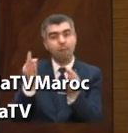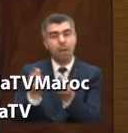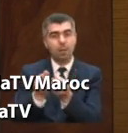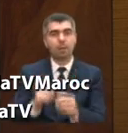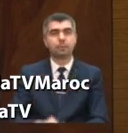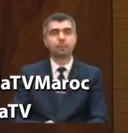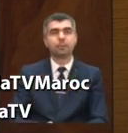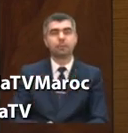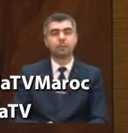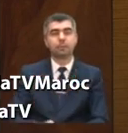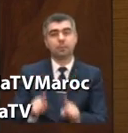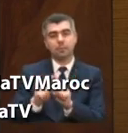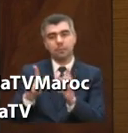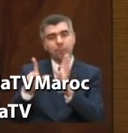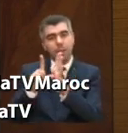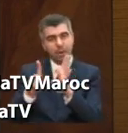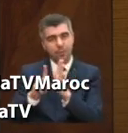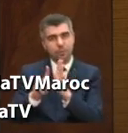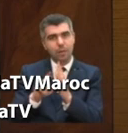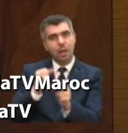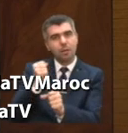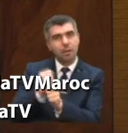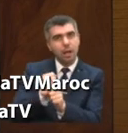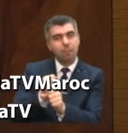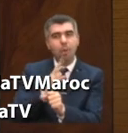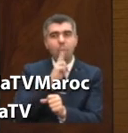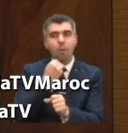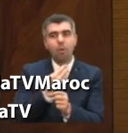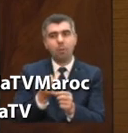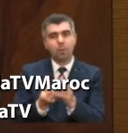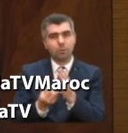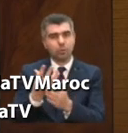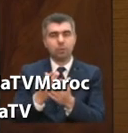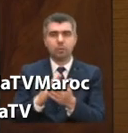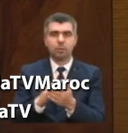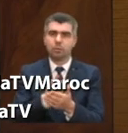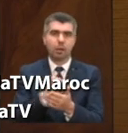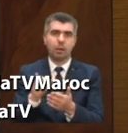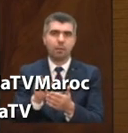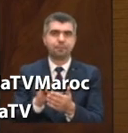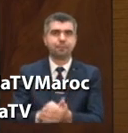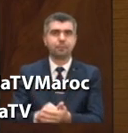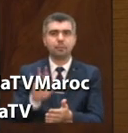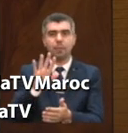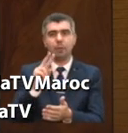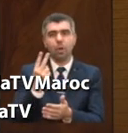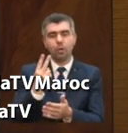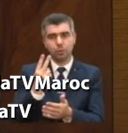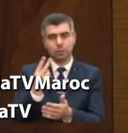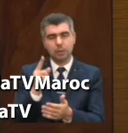4,300,000. بالنسبه لورش مدونه الشغل هذا التزام حكومي، على كل حال ما غاديش ماشي شي حاجه جديده، هذا التزام حكومي ديال اتفاق